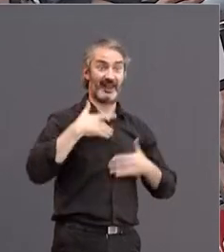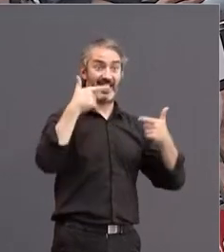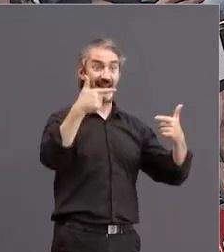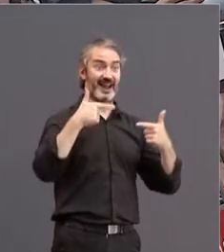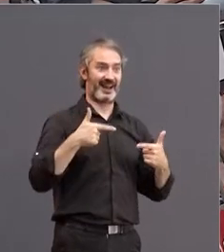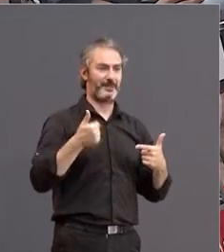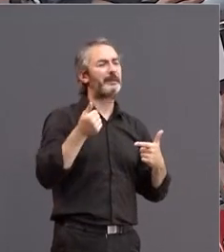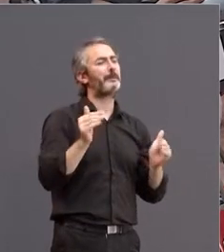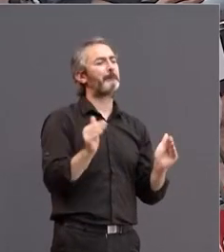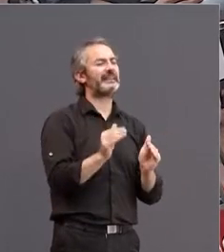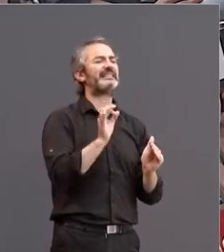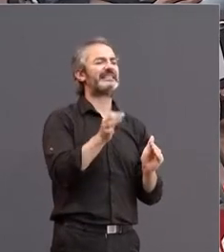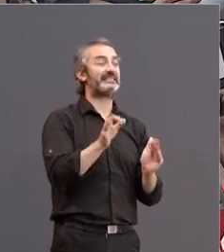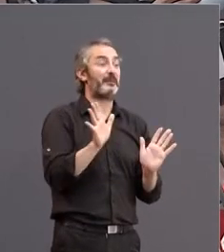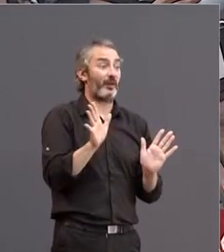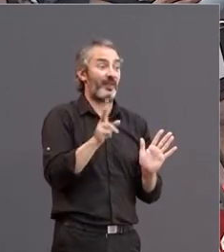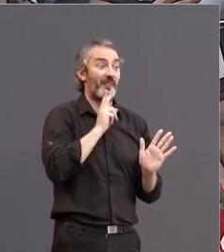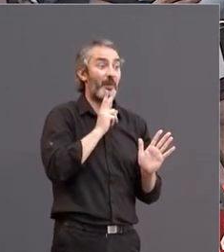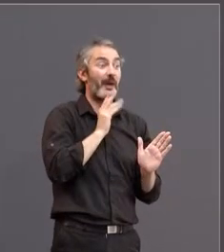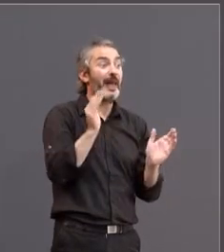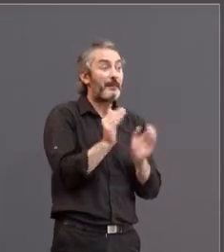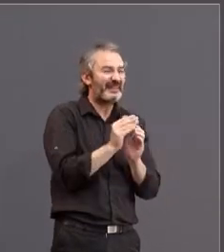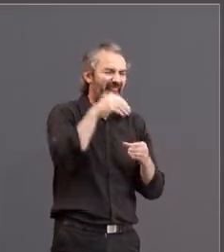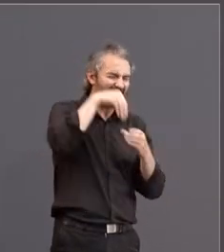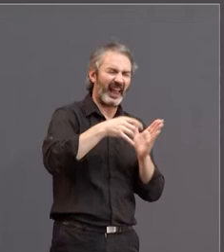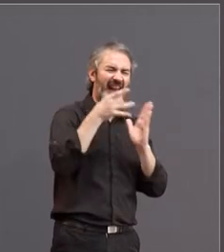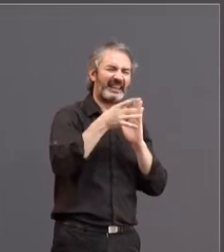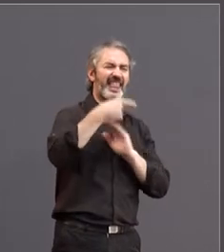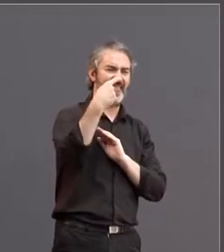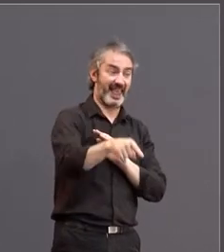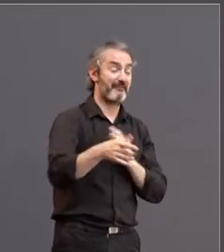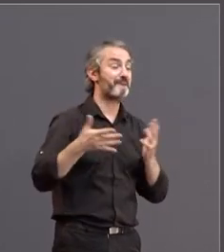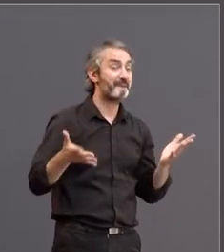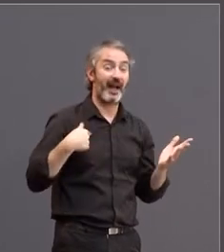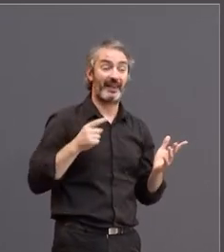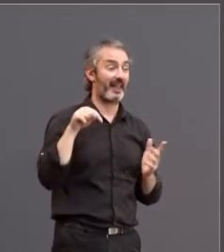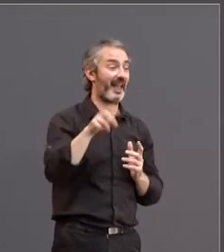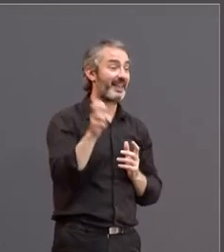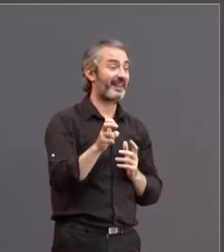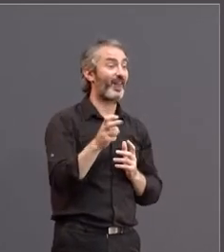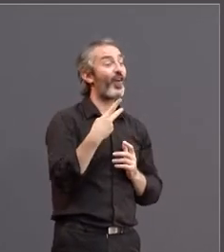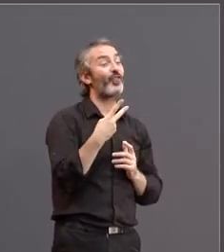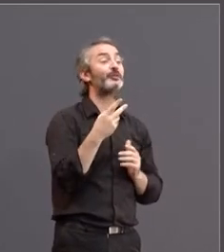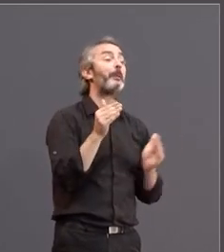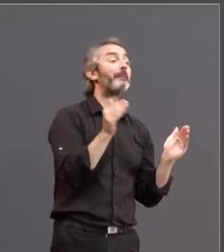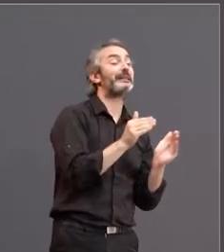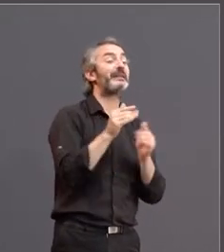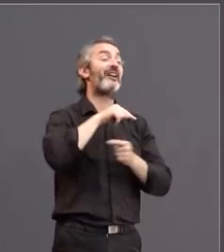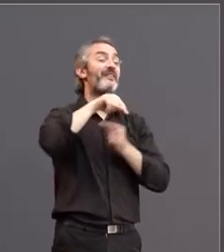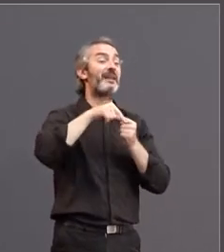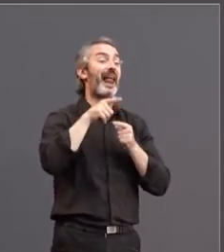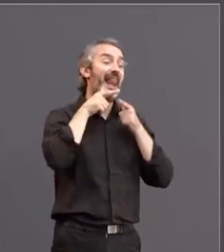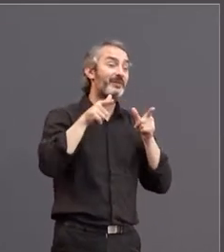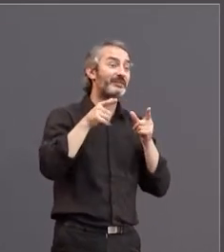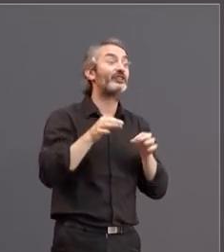un dels més petits, però ja ho diuen, que al pot petit hi ha la bona confitura. I aquí estem, dues petites famílies de lingüistes que hem